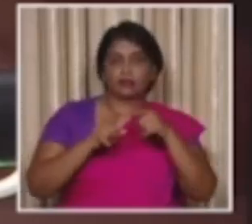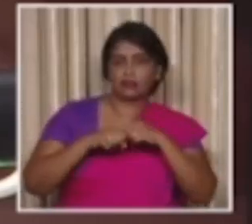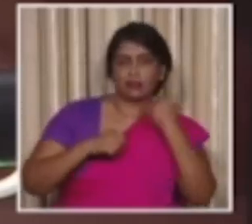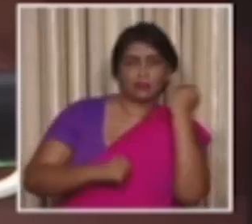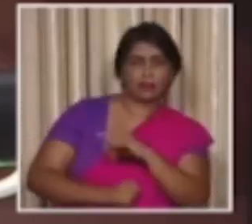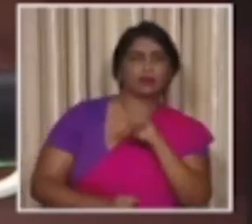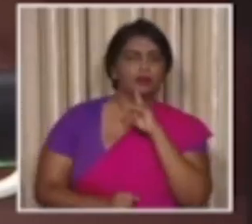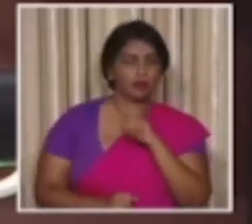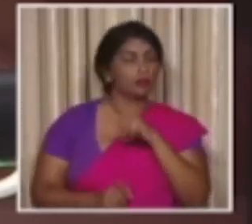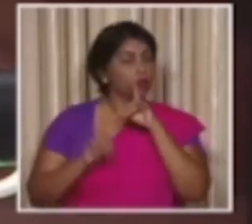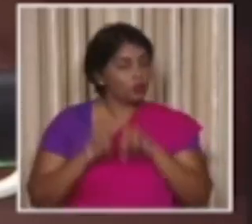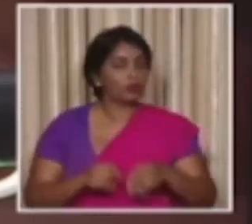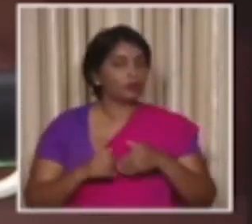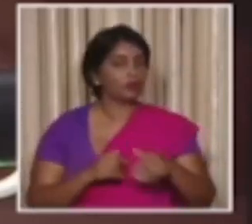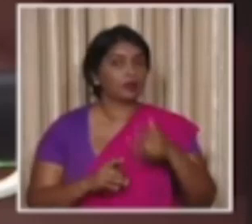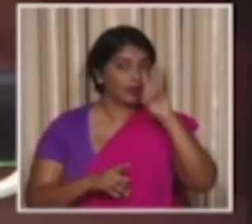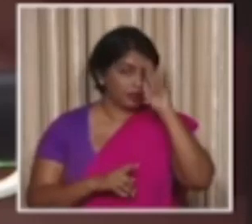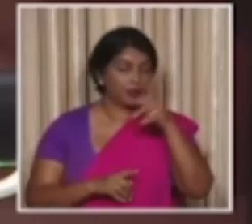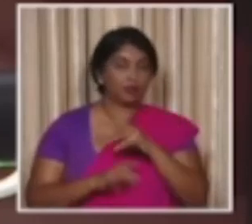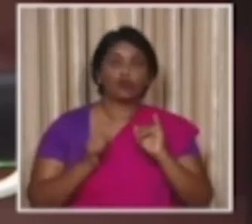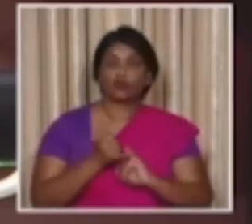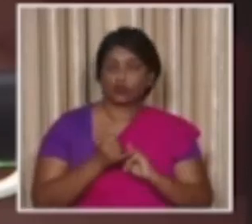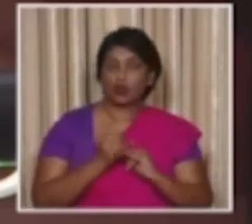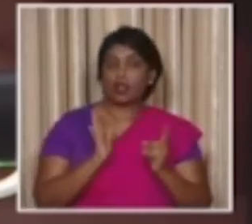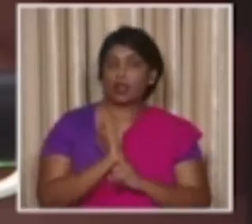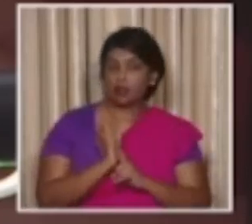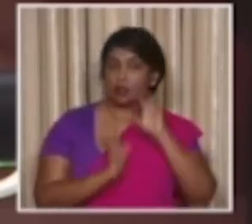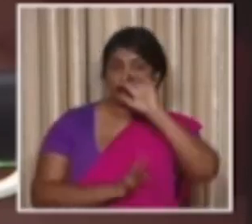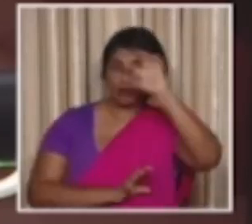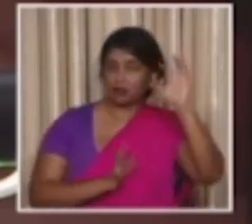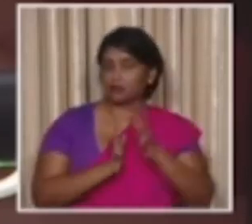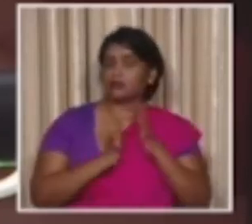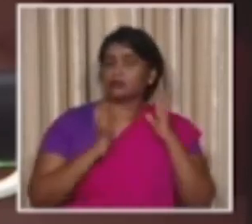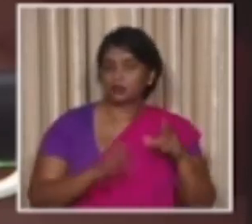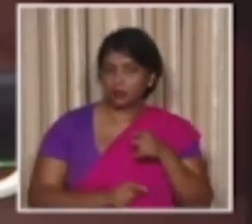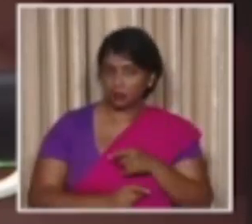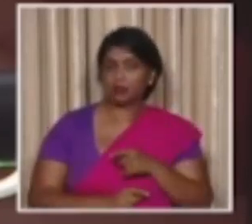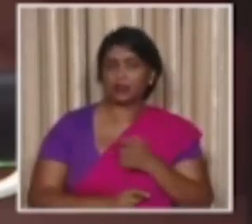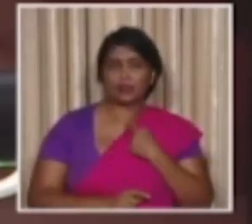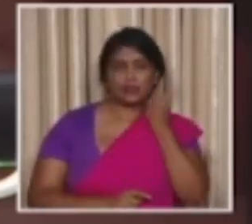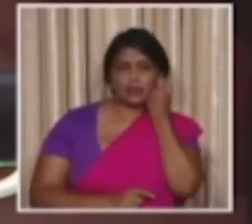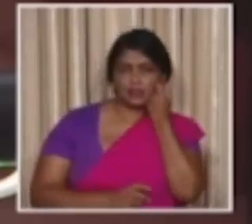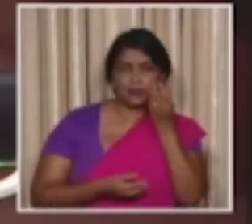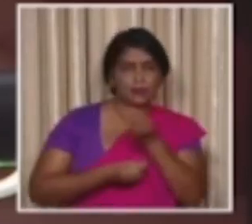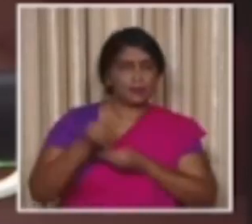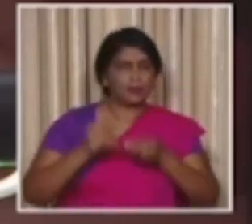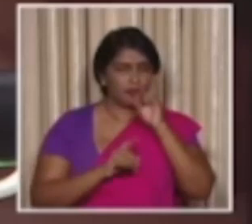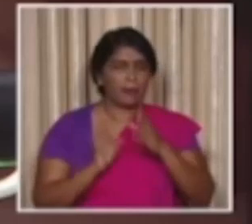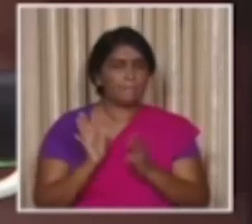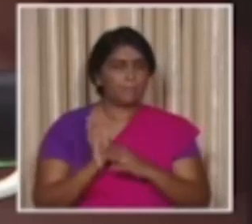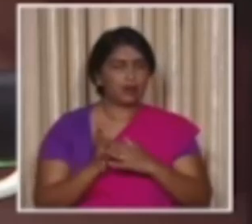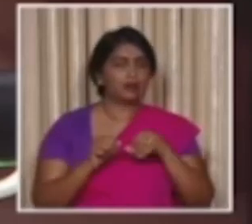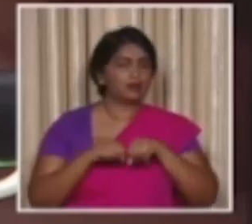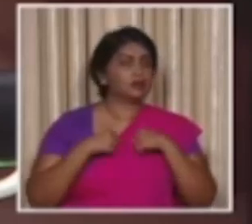තිබුණා. එසේ මේ වන විට කෙන්‍යාව සූඩානය සහ ලයිබීරියා වැනි රටවල් ගණනාවක් සැක කටයුතු ගනුදෙනු හේතුවෙන් මැඩ්‍රාස්